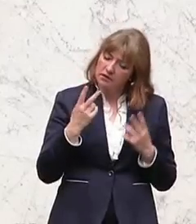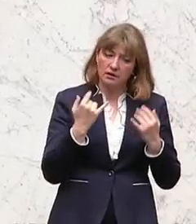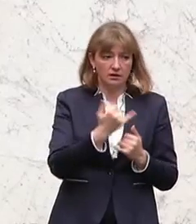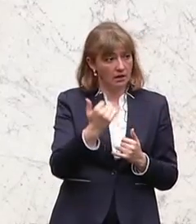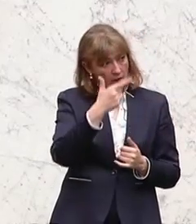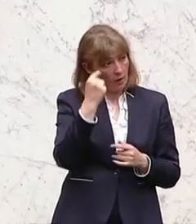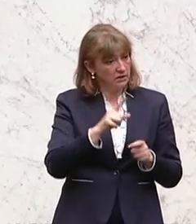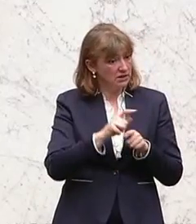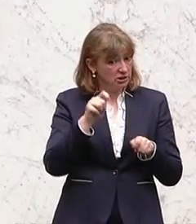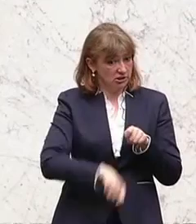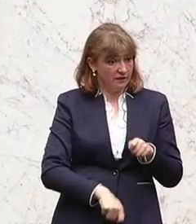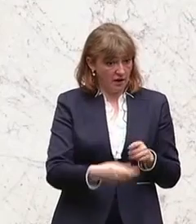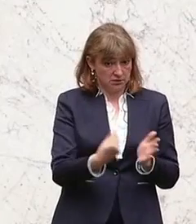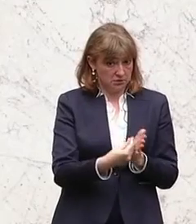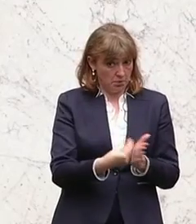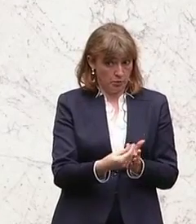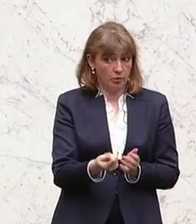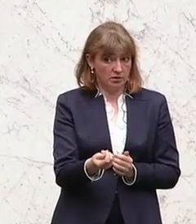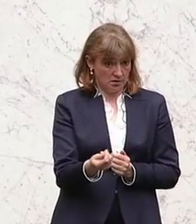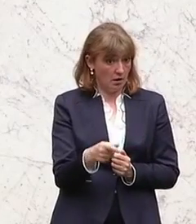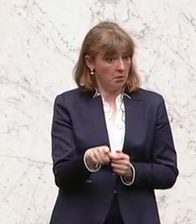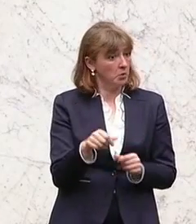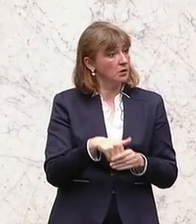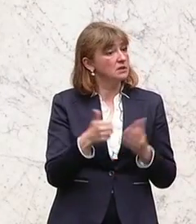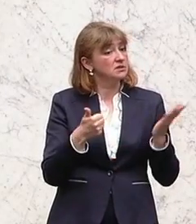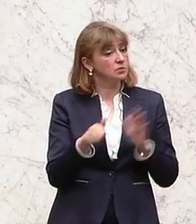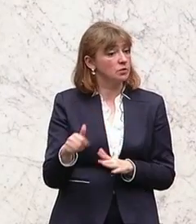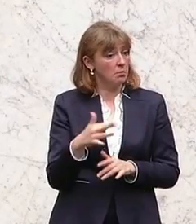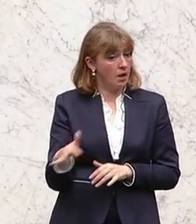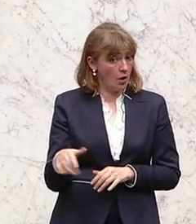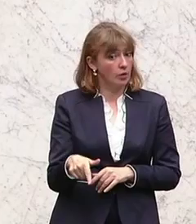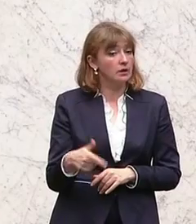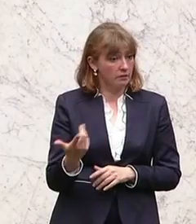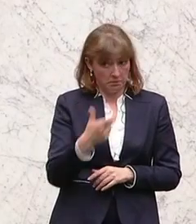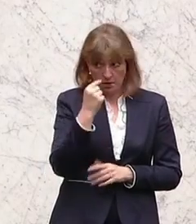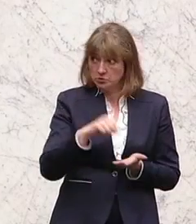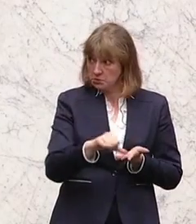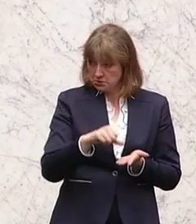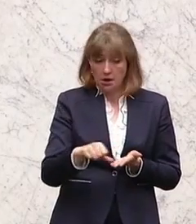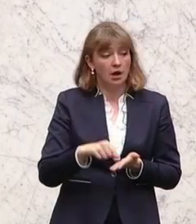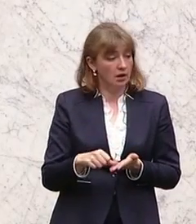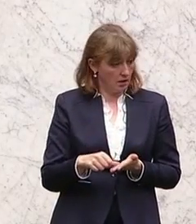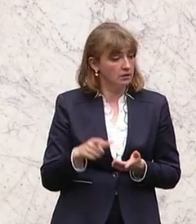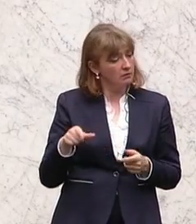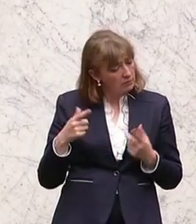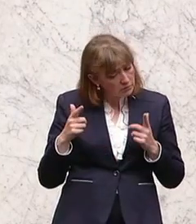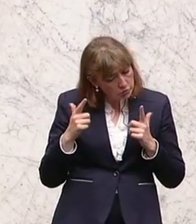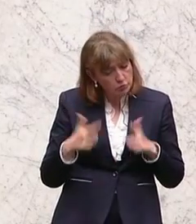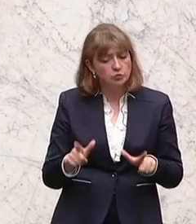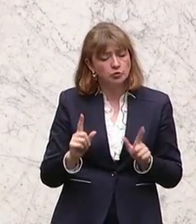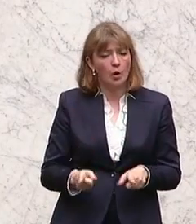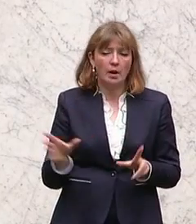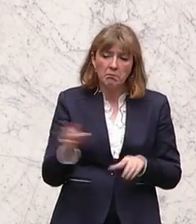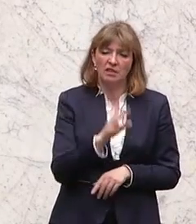die Zwangsgebühren zahlen, und das sind immerhin 600 Millionen, die von den Menschen bezahlt werden, auch mitreden können, dass